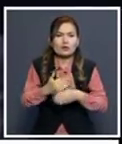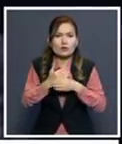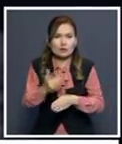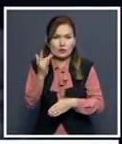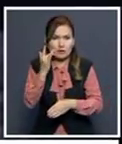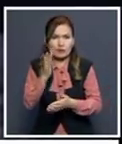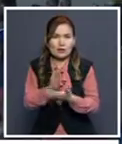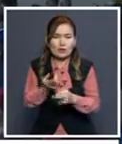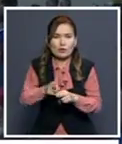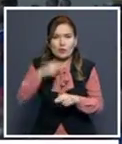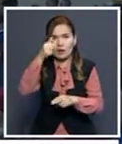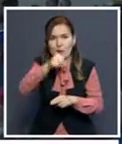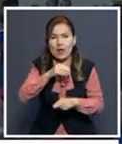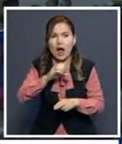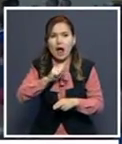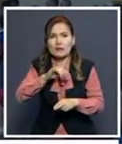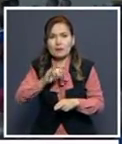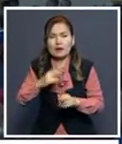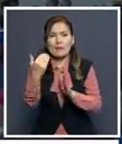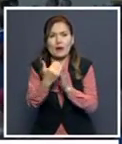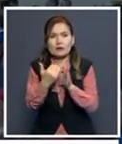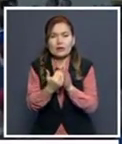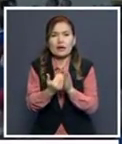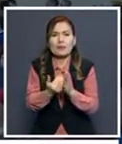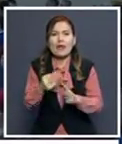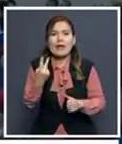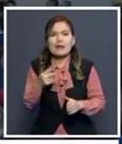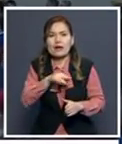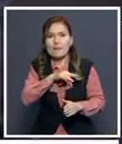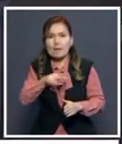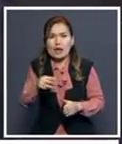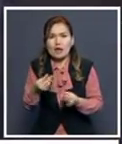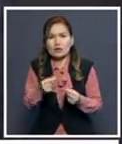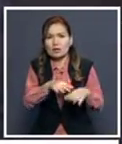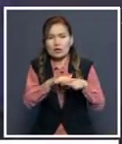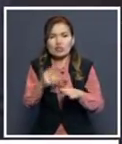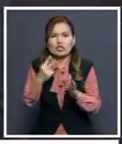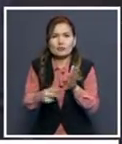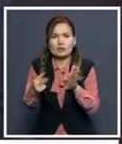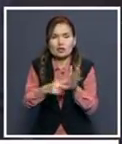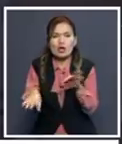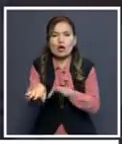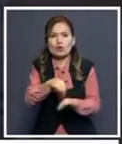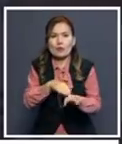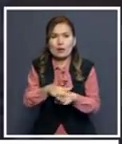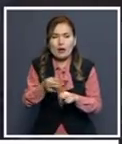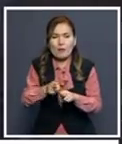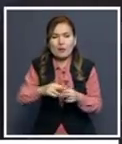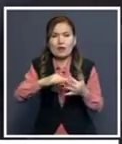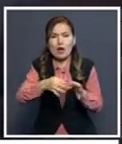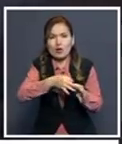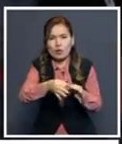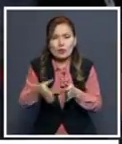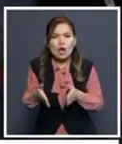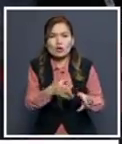келеді. Биыл атамекен бағдарламасы аясында 2 миллиард теңгенің 77 жобасы жүзеге асты. Оның ішіндегі елді мекендердегі